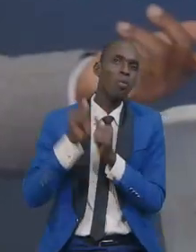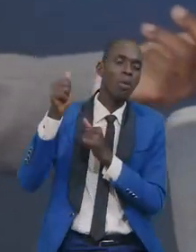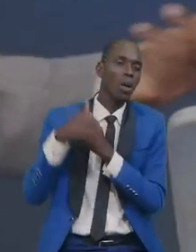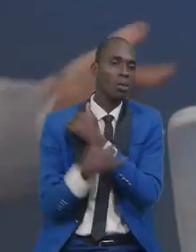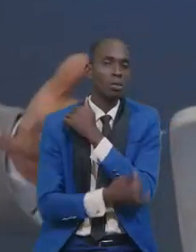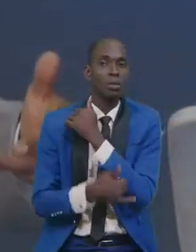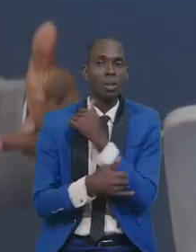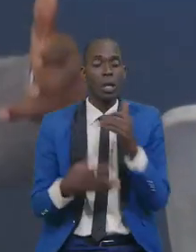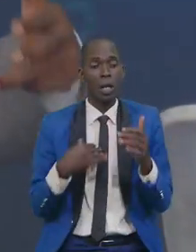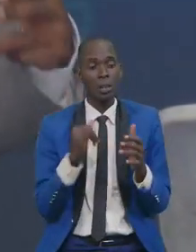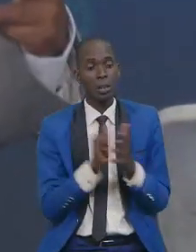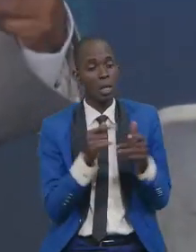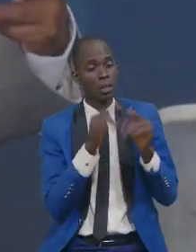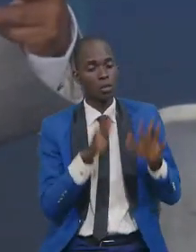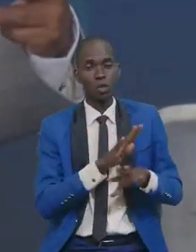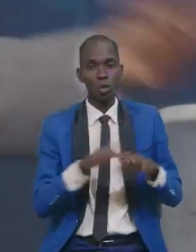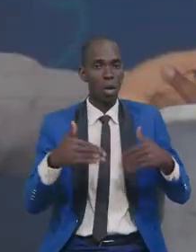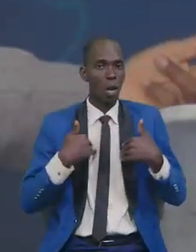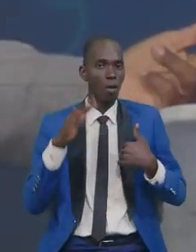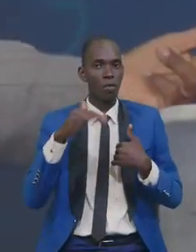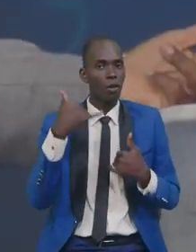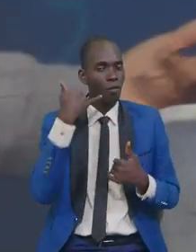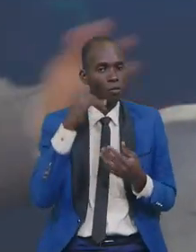éloigné. Il n'a pas ton numéro.